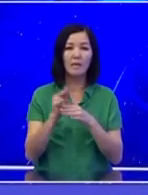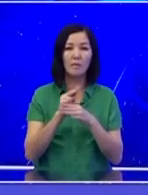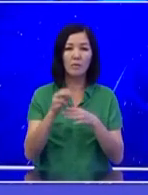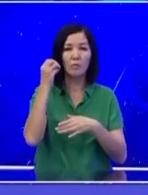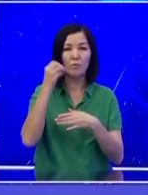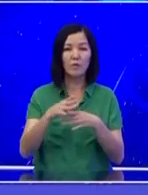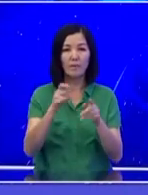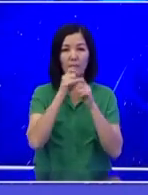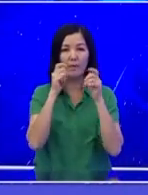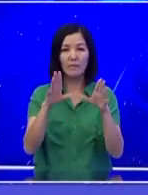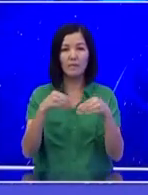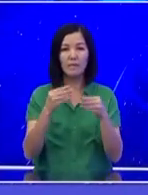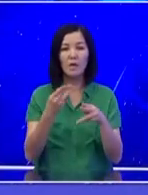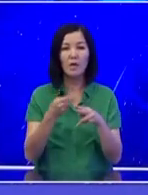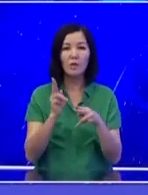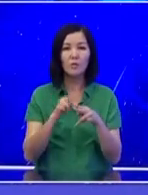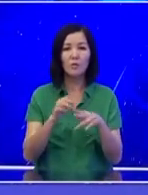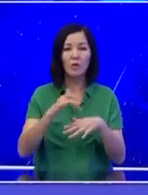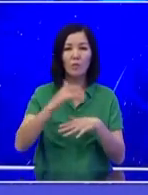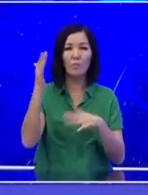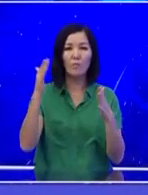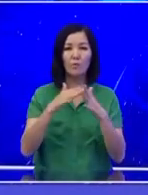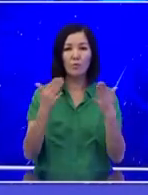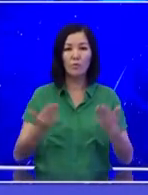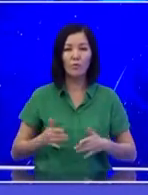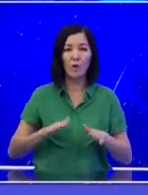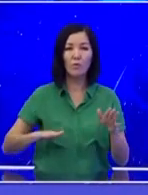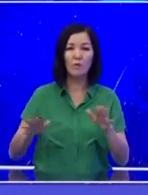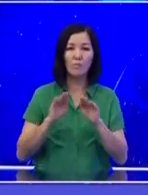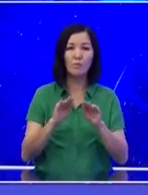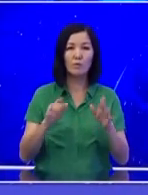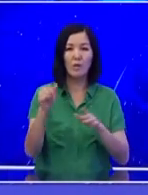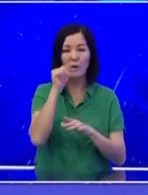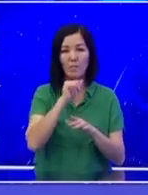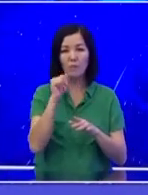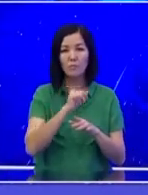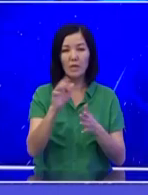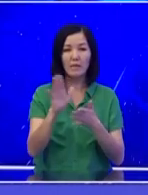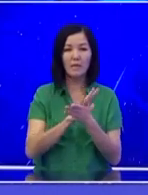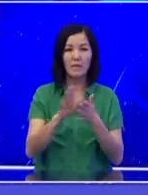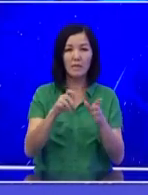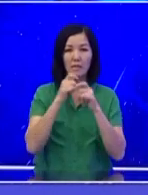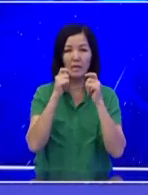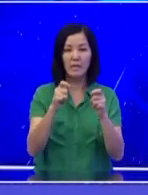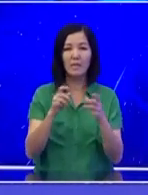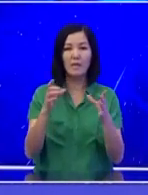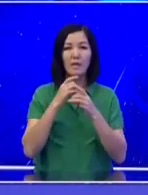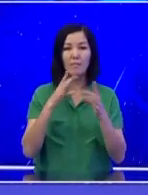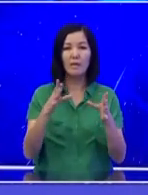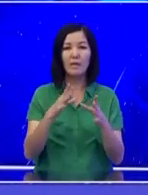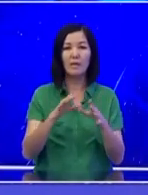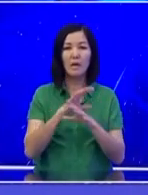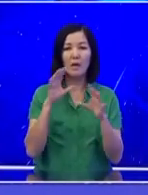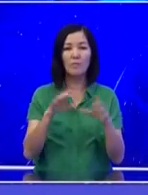барып сый-сияпат жасады. Сондай-ақ көпқабатты тұрғын үй аулаларында бүлдіршіндерге балмұздақ таратты. Мерекелік сыйлықтан